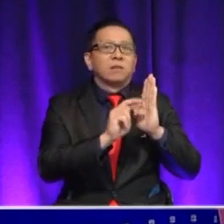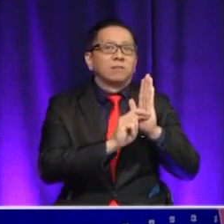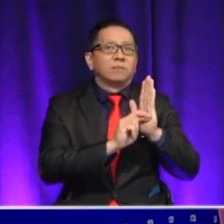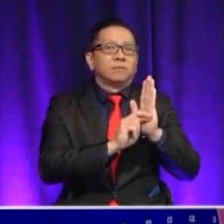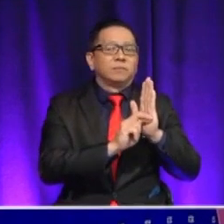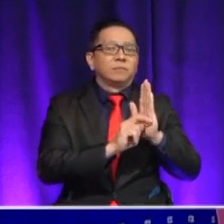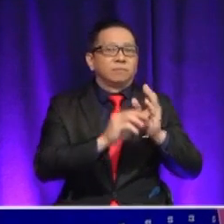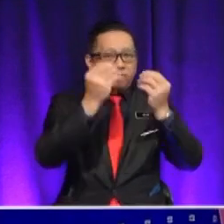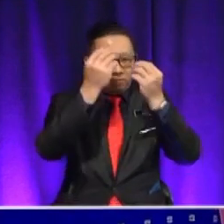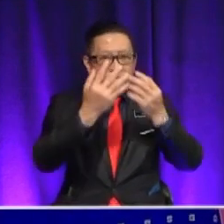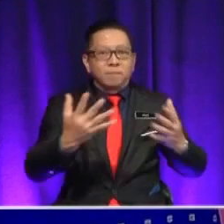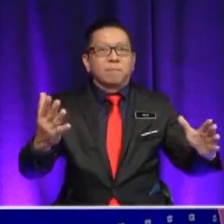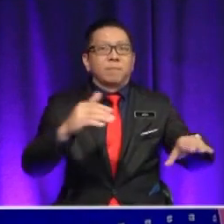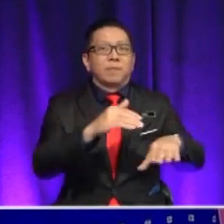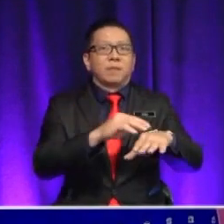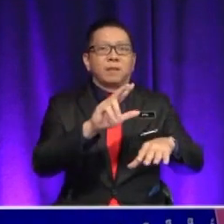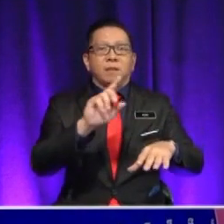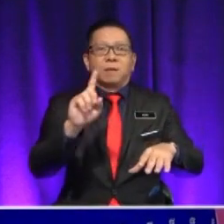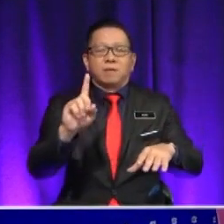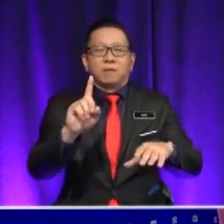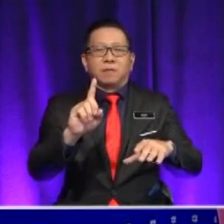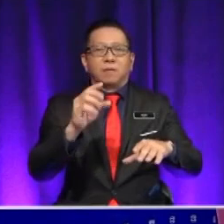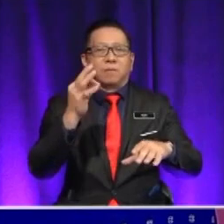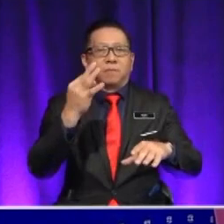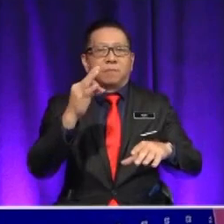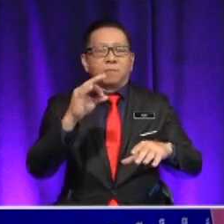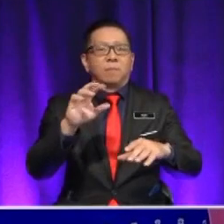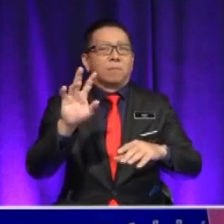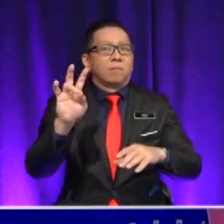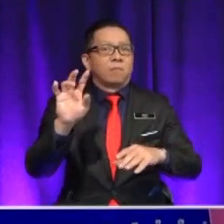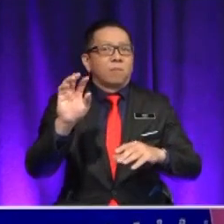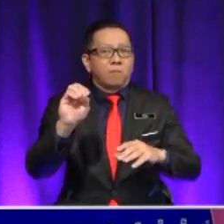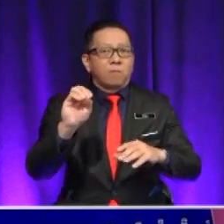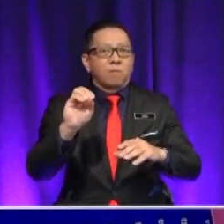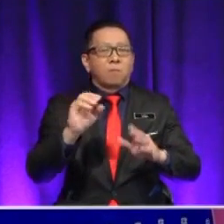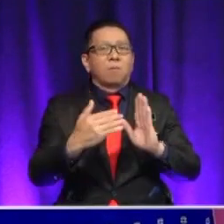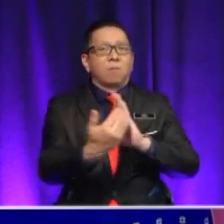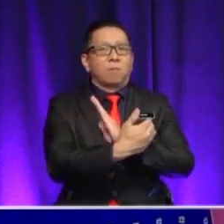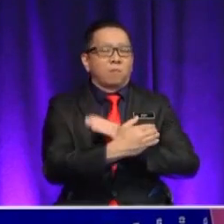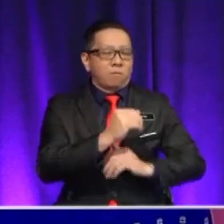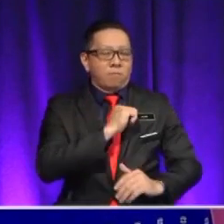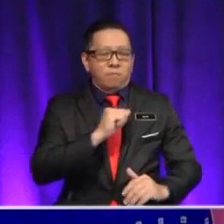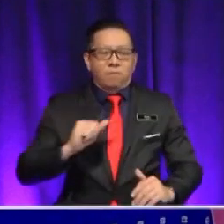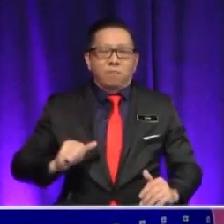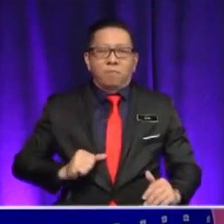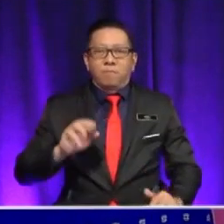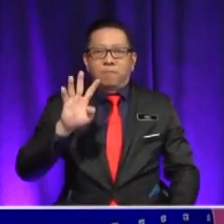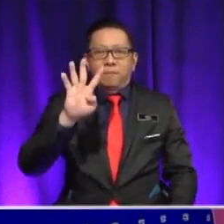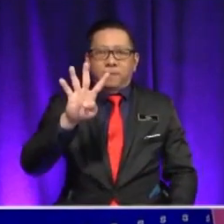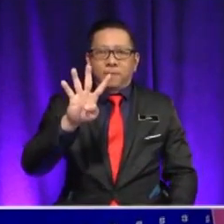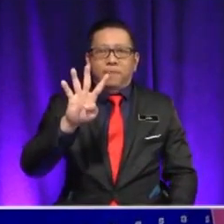negara diisytiharkan pada 31 Ogos 1970 oleh Yang di-Pertuan Agong yang keempat pada ketika